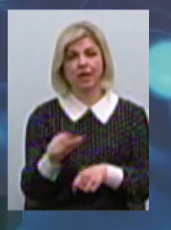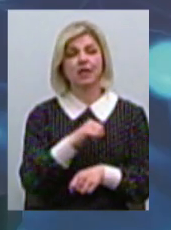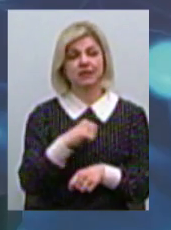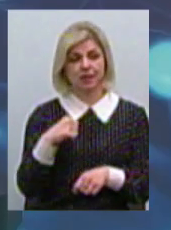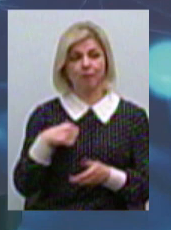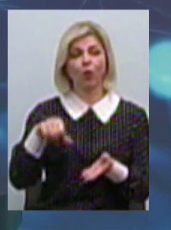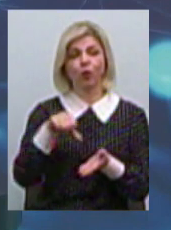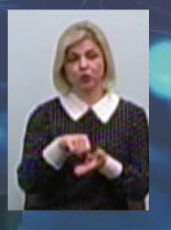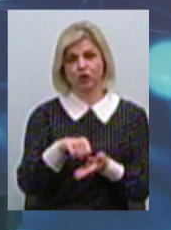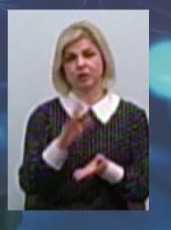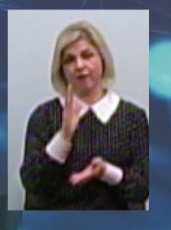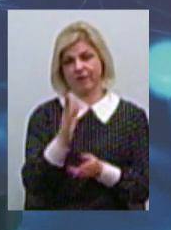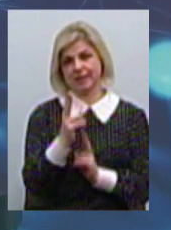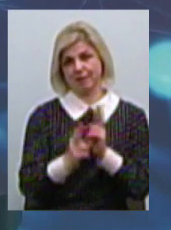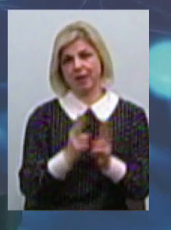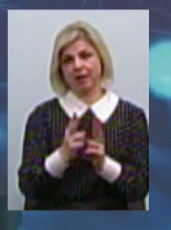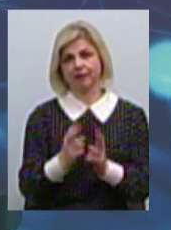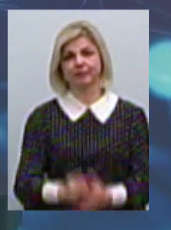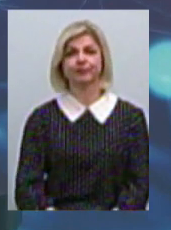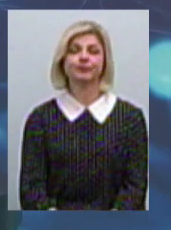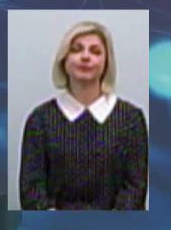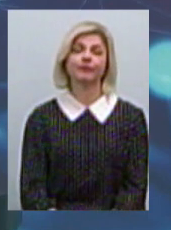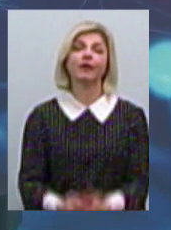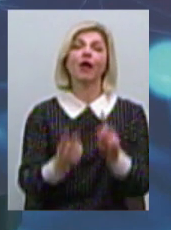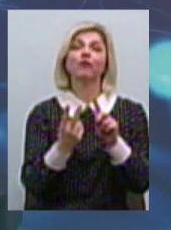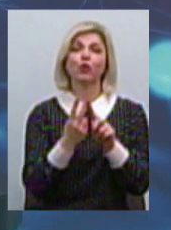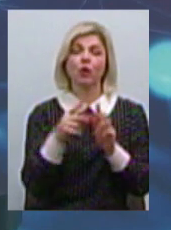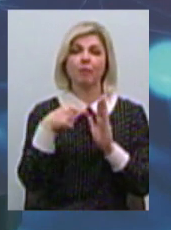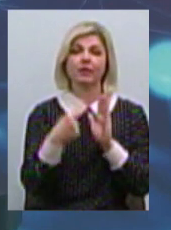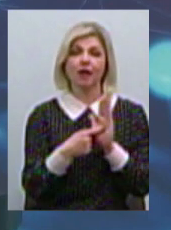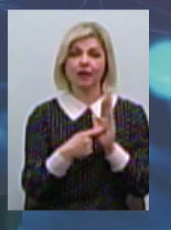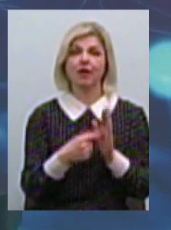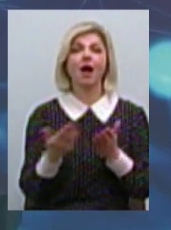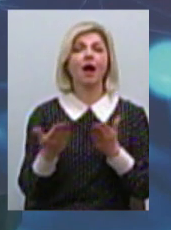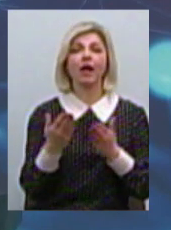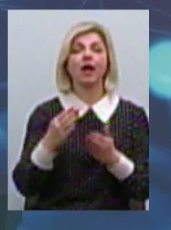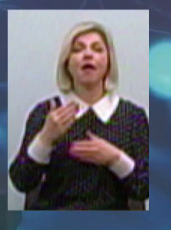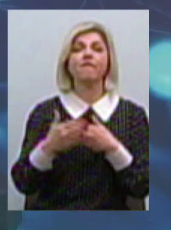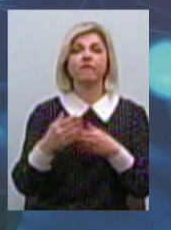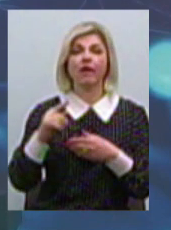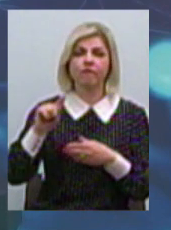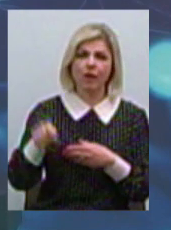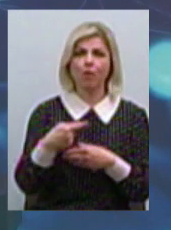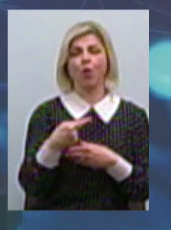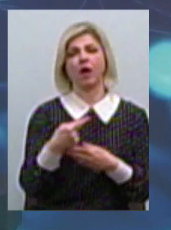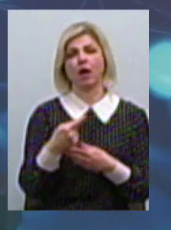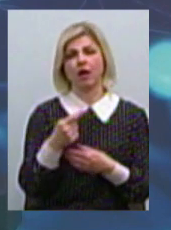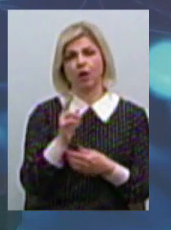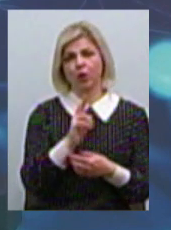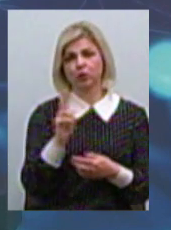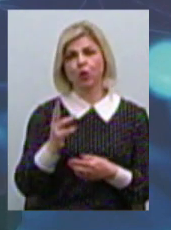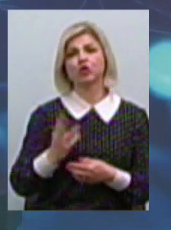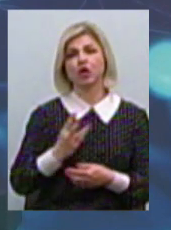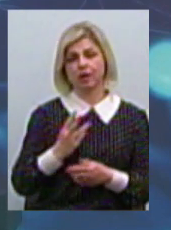брали участь у змінах цих. І друге питання. Будь ласка, які вимоги ставляться для тих, хто